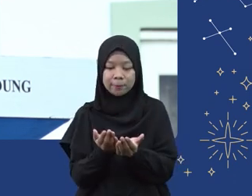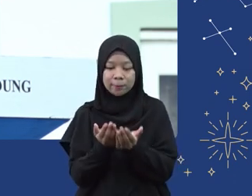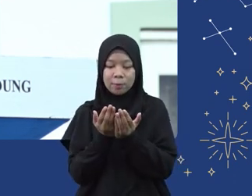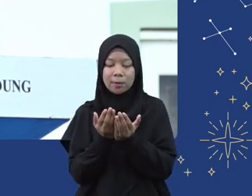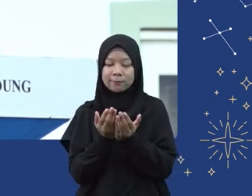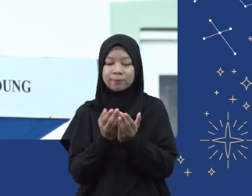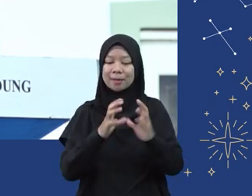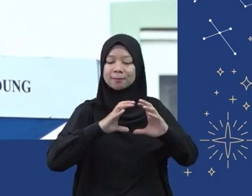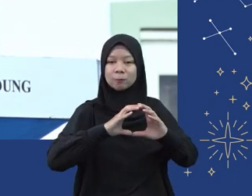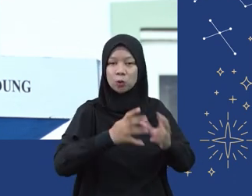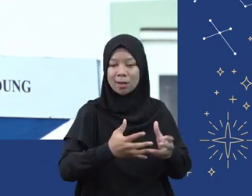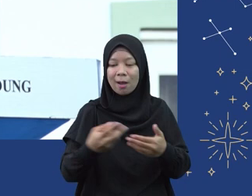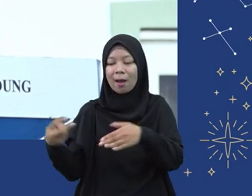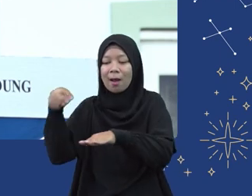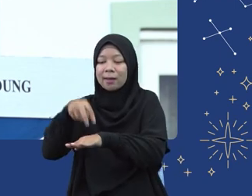Hasanah